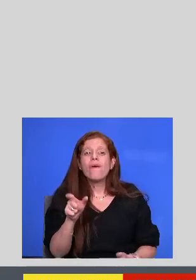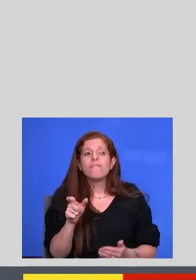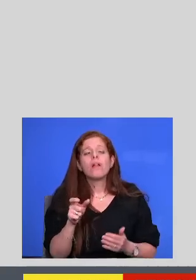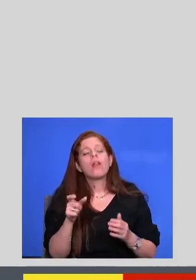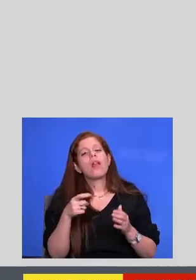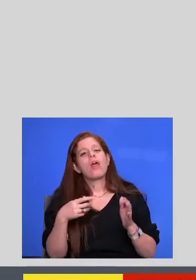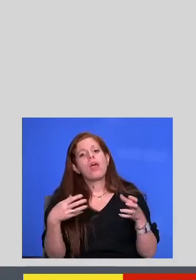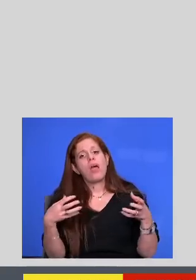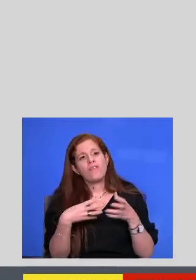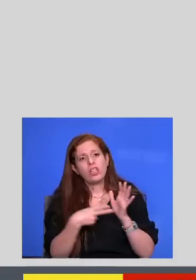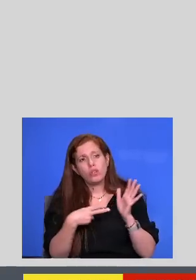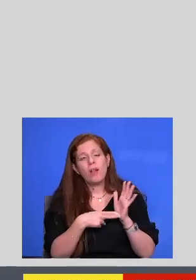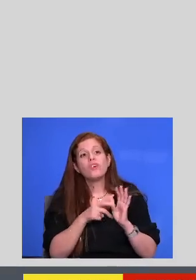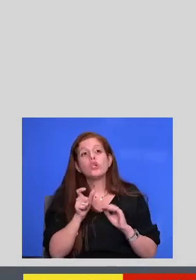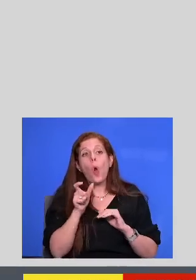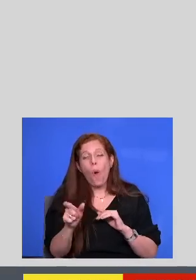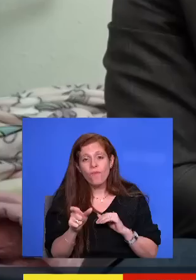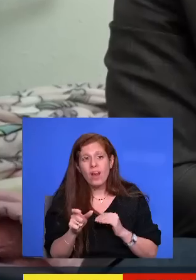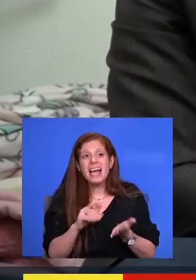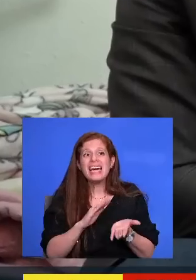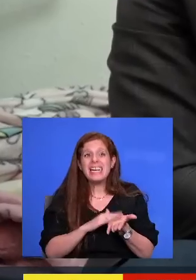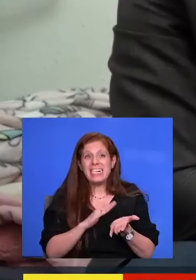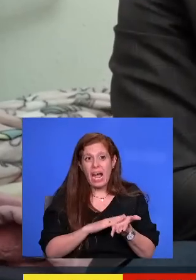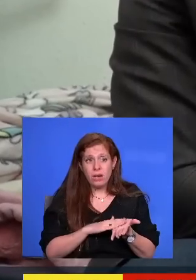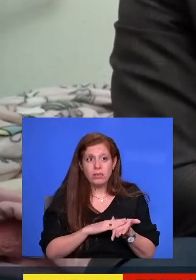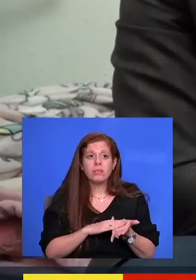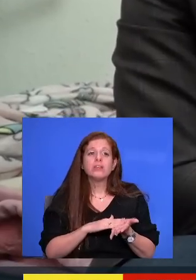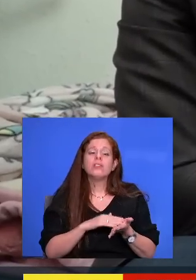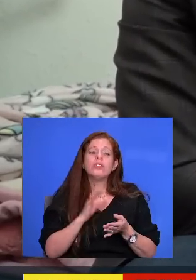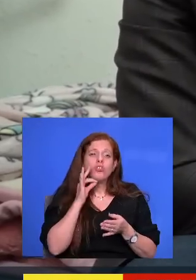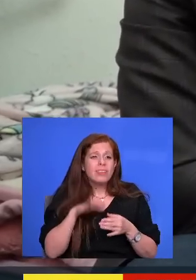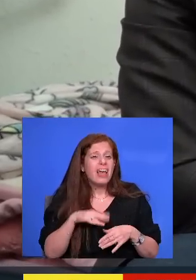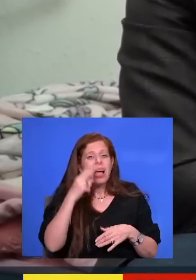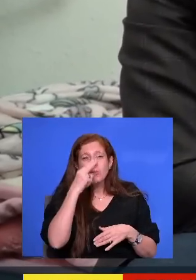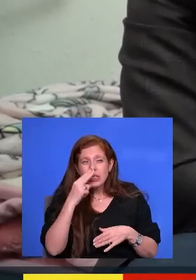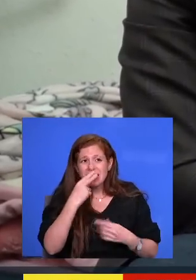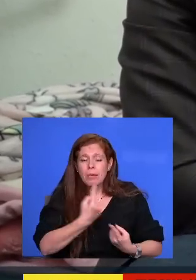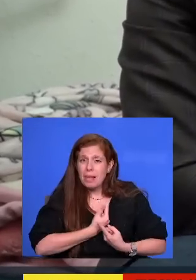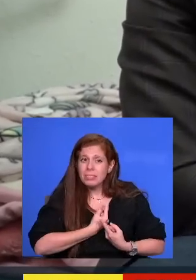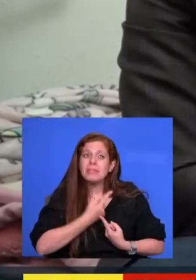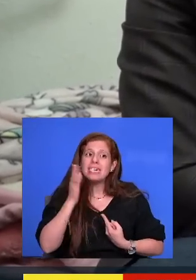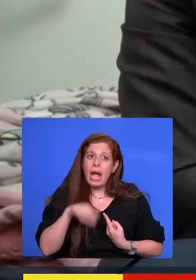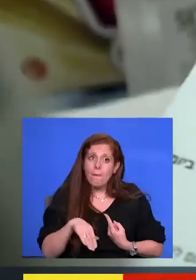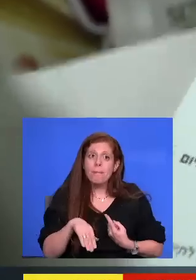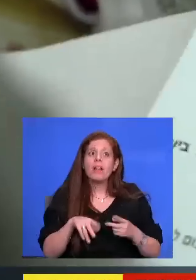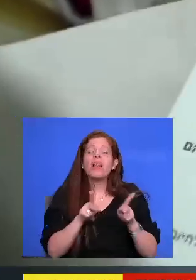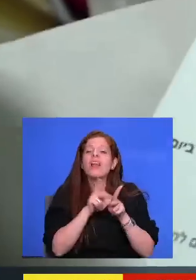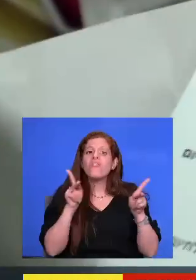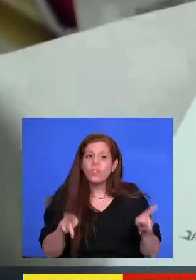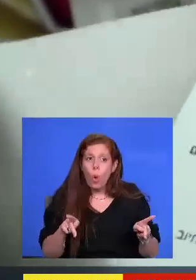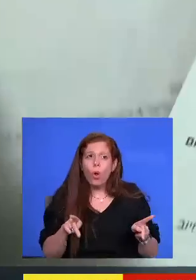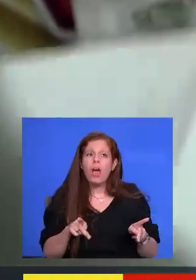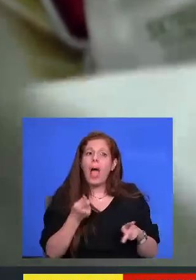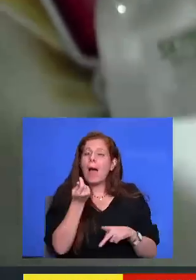חשמל, ויש לי חוב לגן. כמה שניסיתי בעצמי גם כן לפתור, משכורות